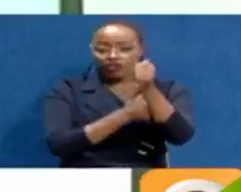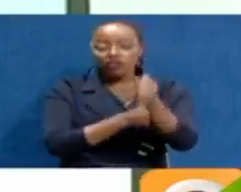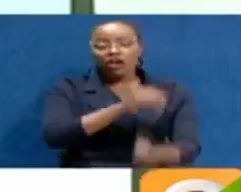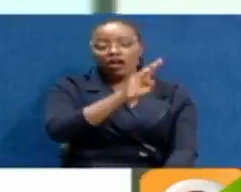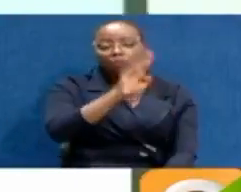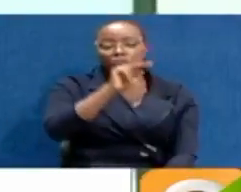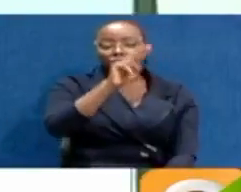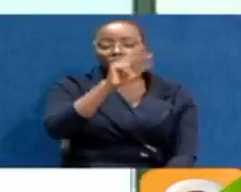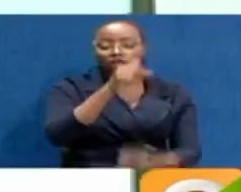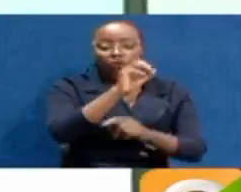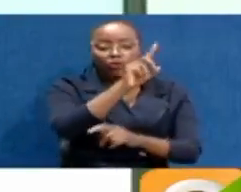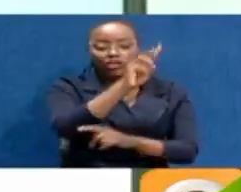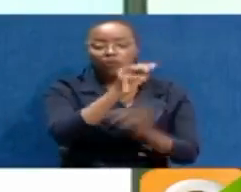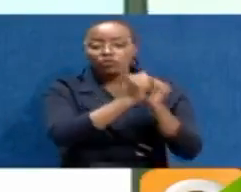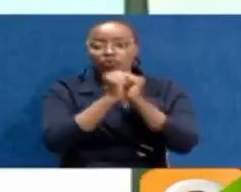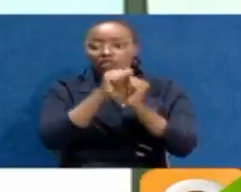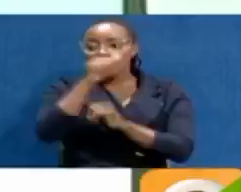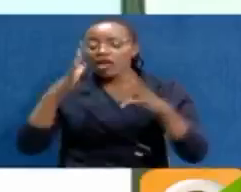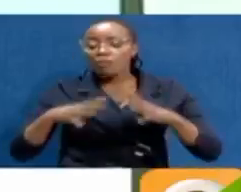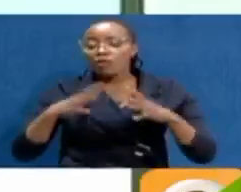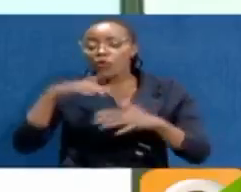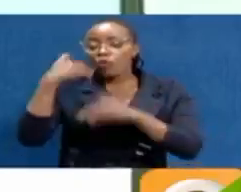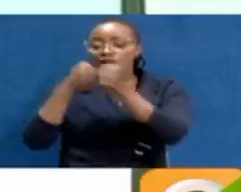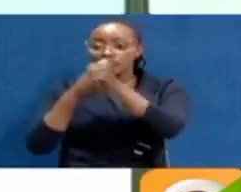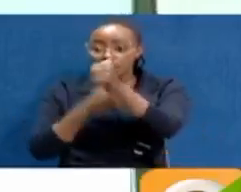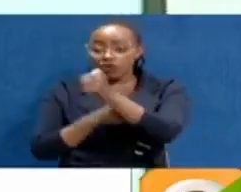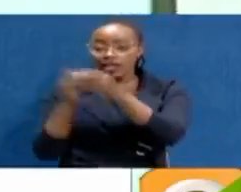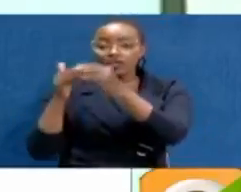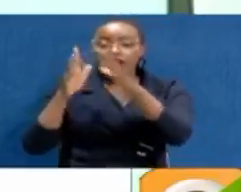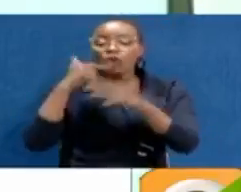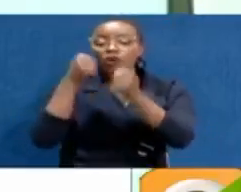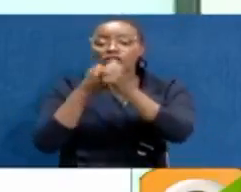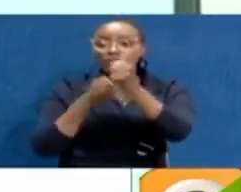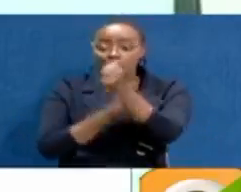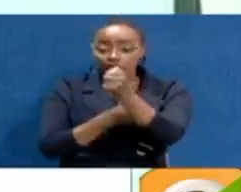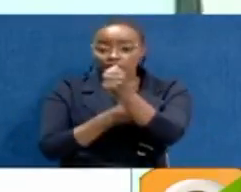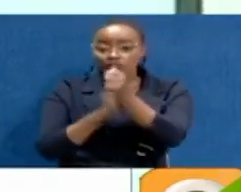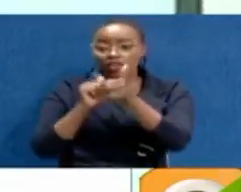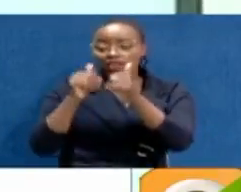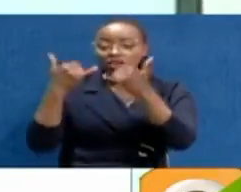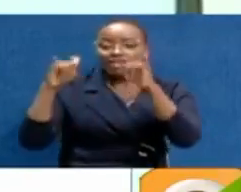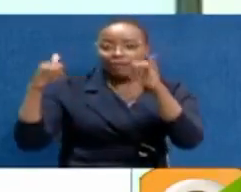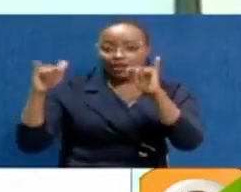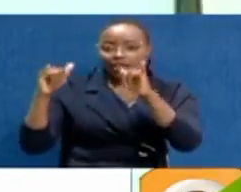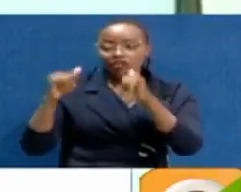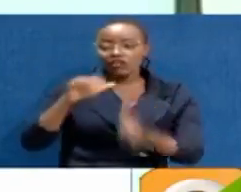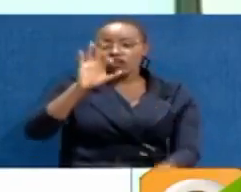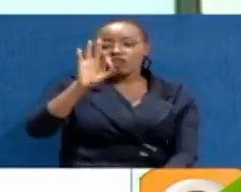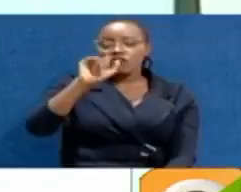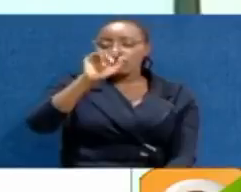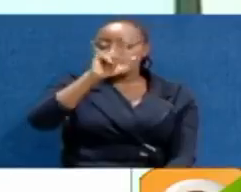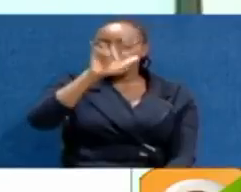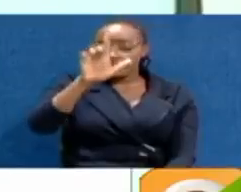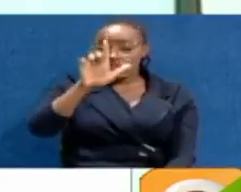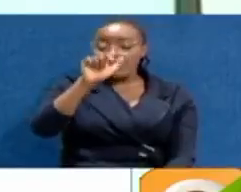Boga wa ODM pamoja na wale wafuasi na au viongozi wanaomuunga mkono mgombea huru ambaye ni Faisal Bader.